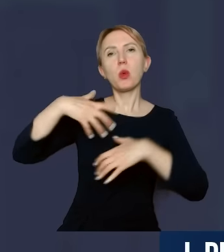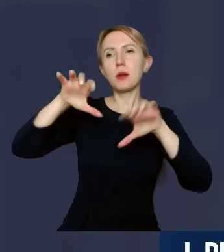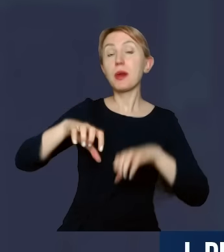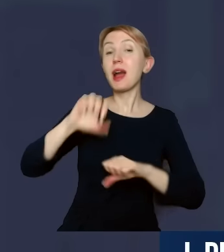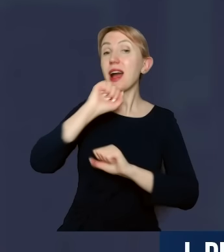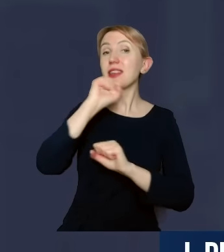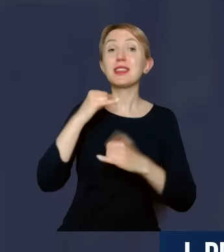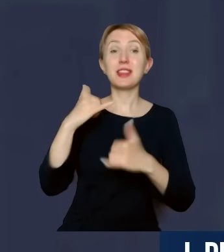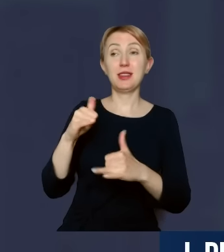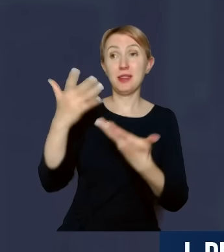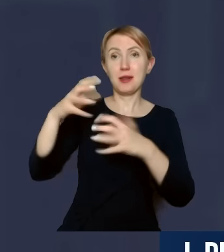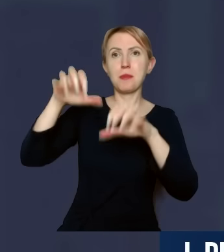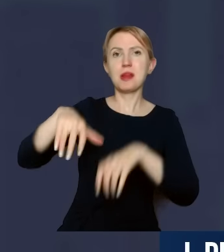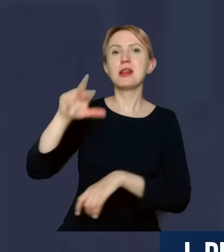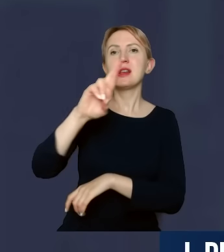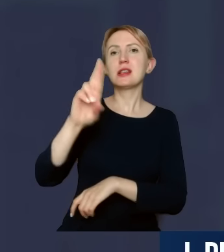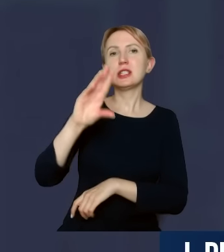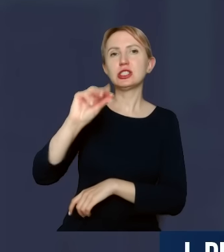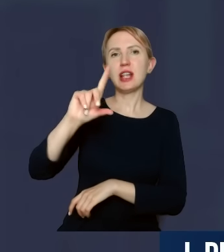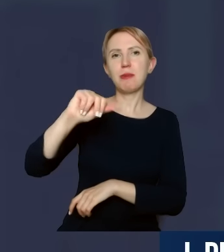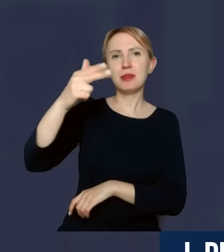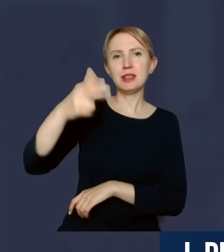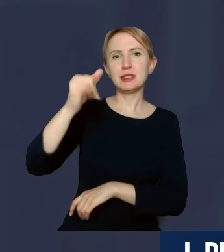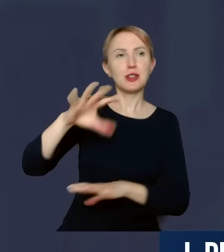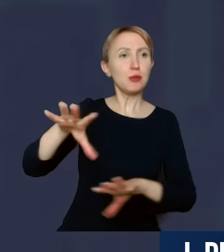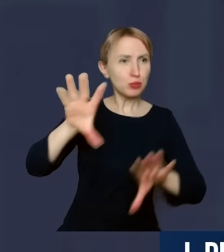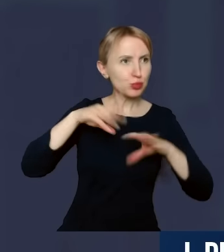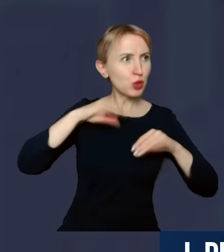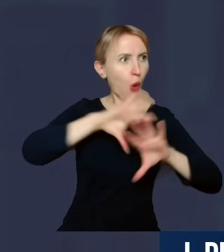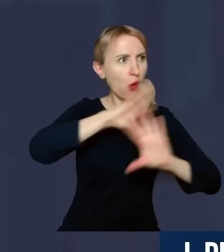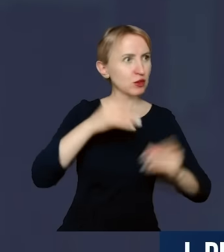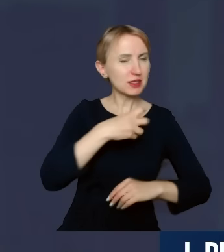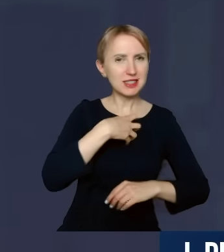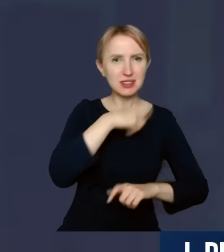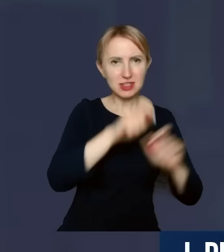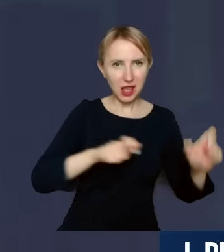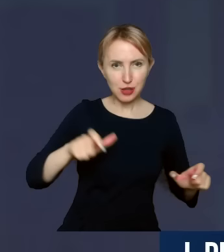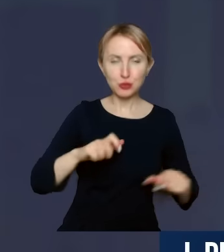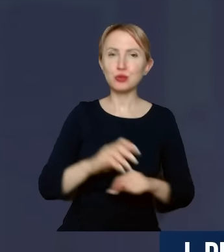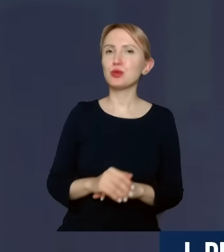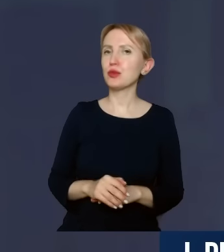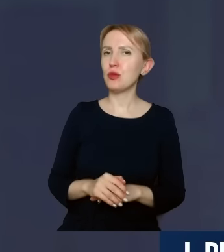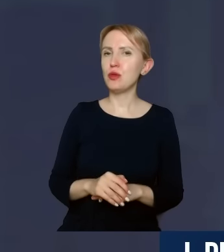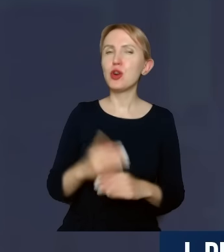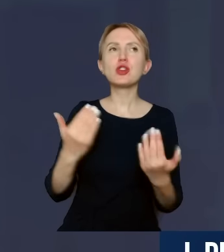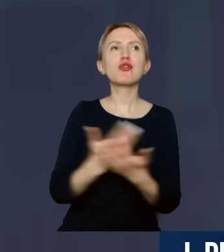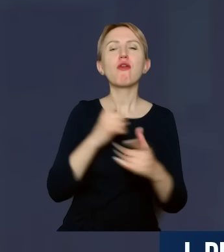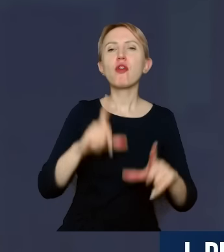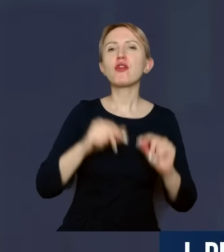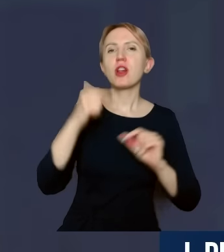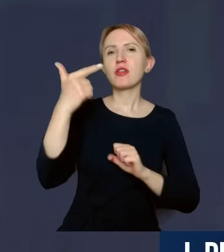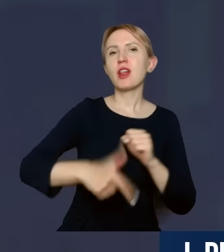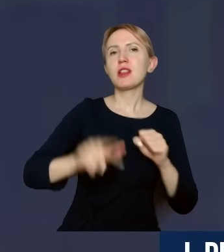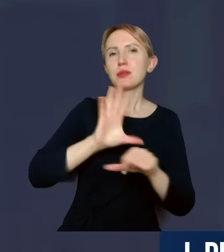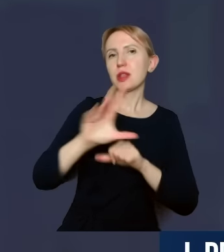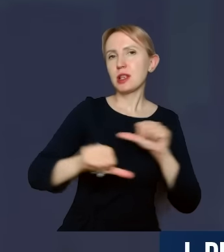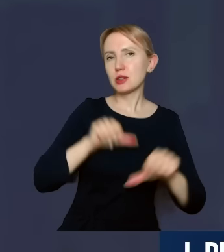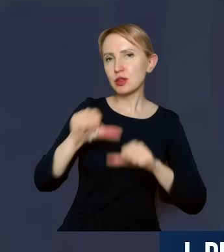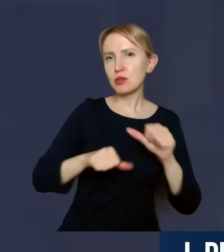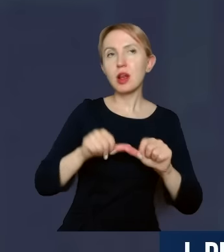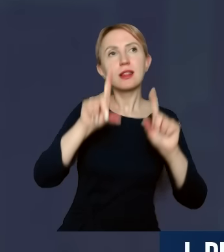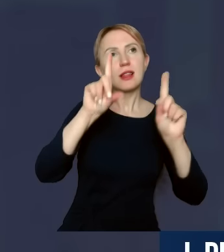jak prezes Rzepliński przyjął wszystkich sędziów, zaczął nowo wybranych w 2015 roku, zaczął